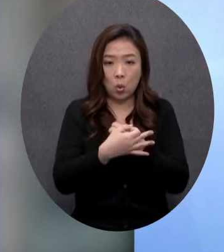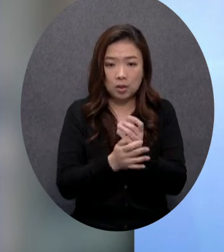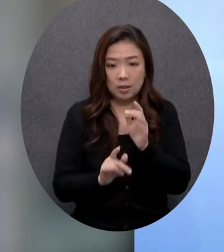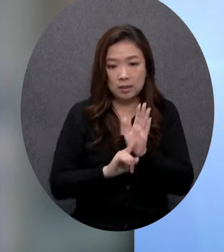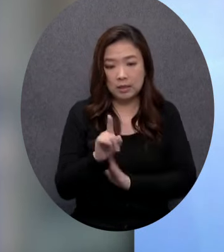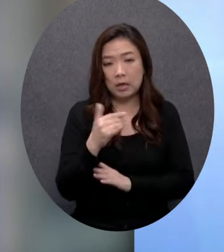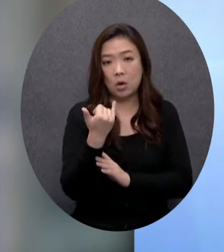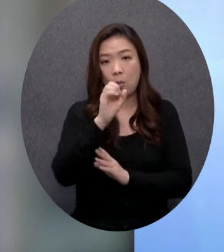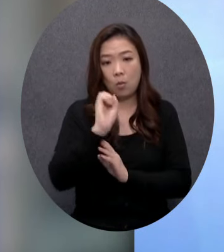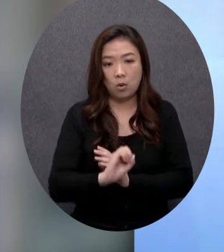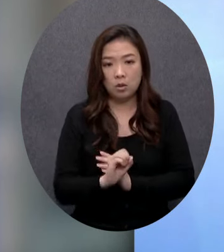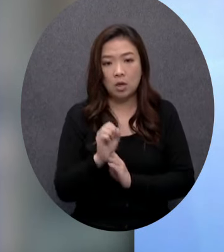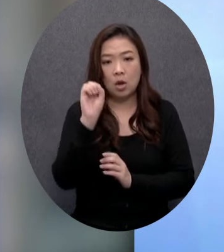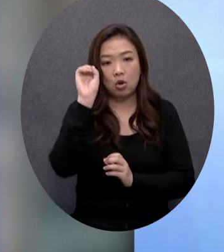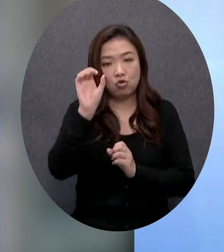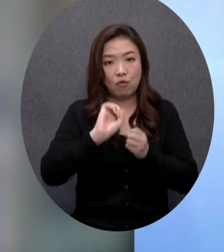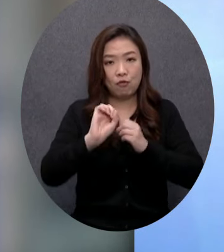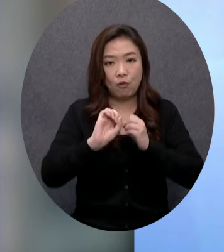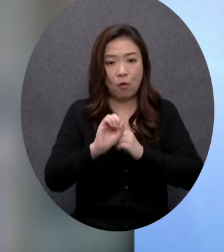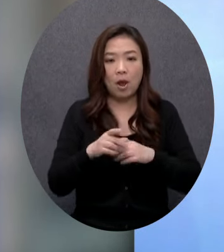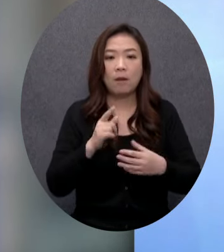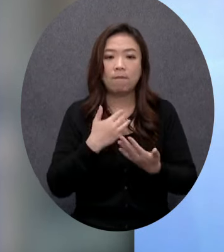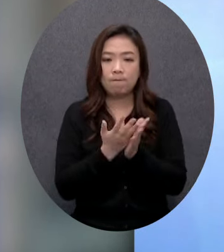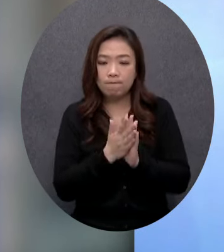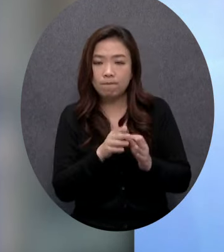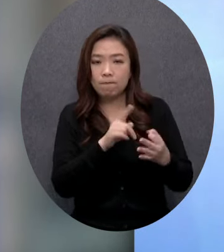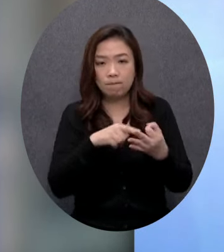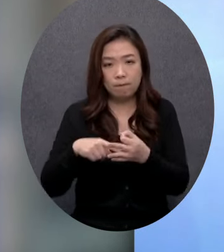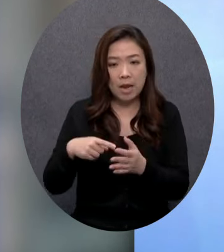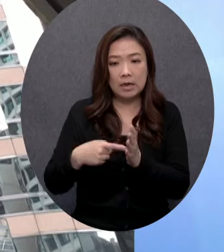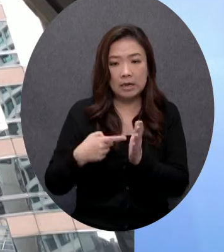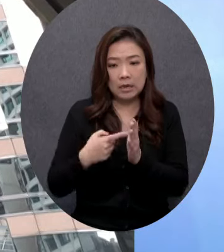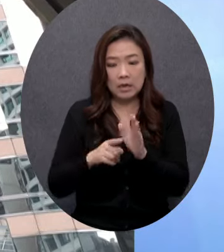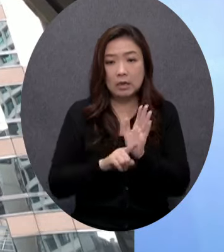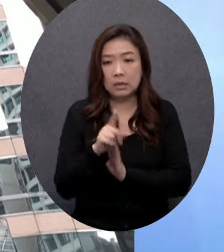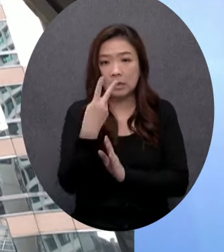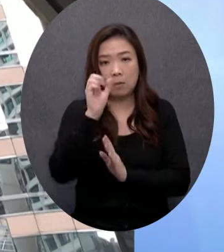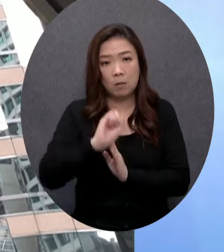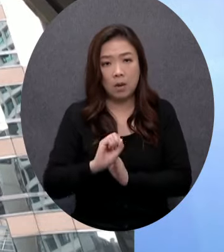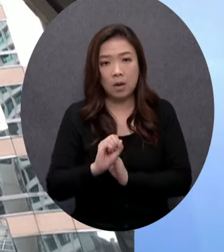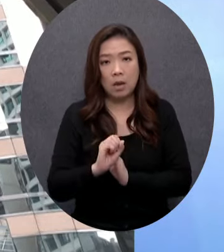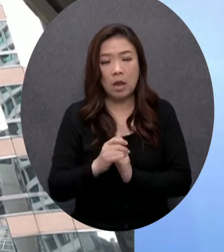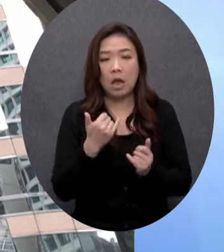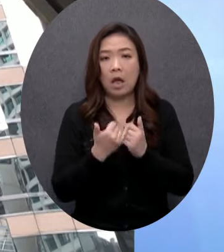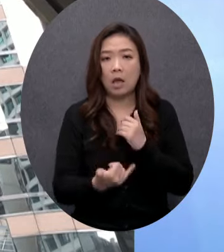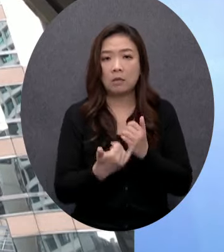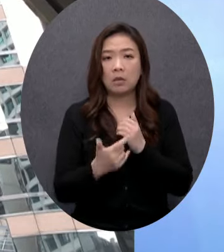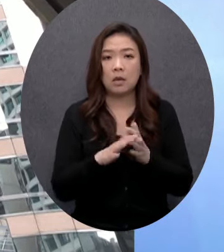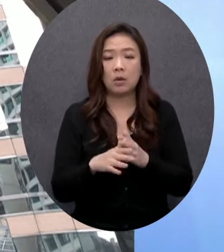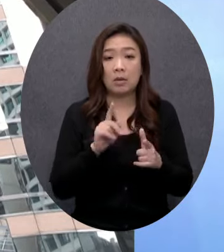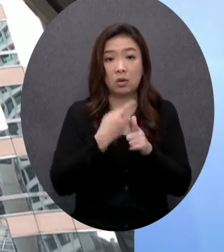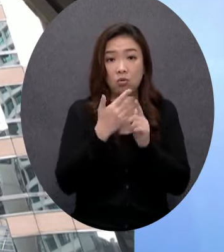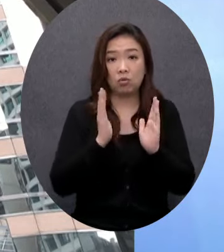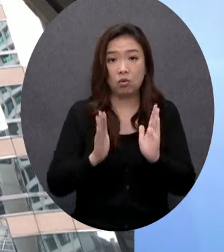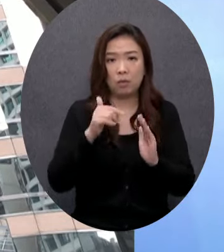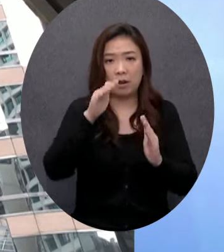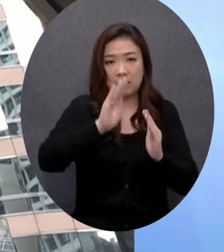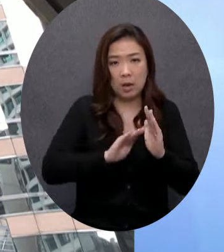6%，創科實業同華潤電力亦都升大約2%。恒指唔夠一個月內由低位反彈超